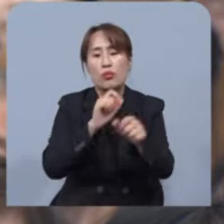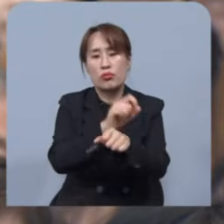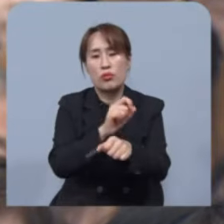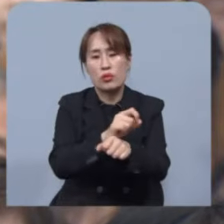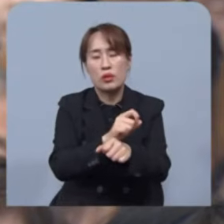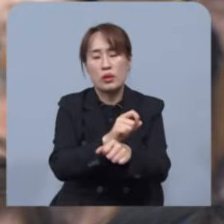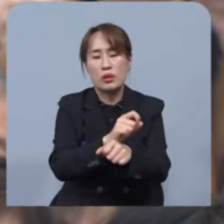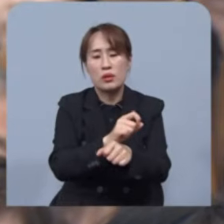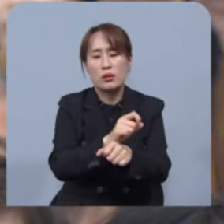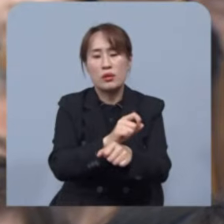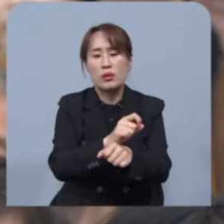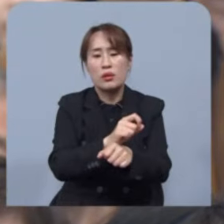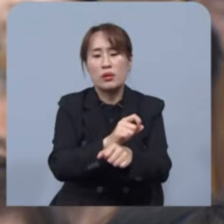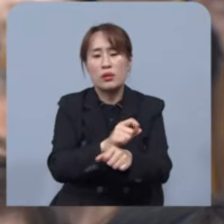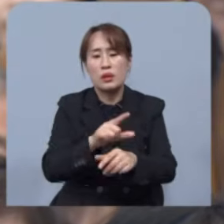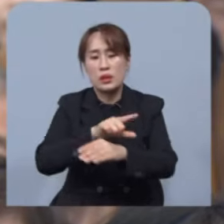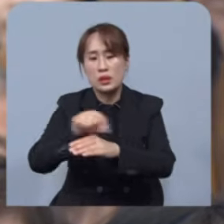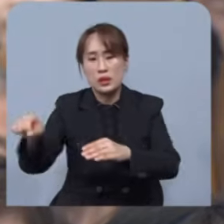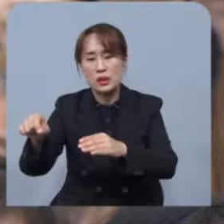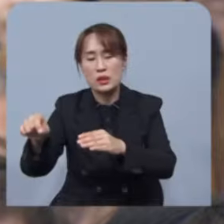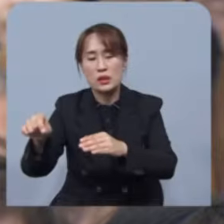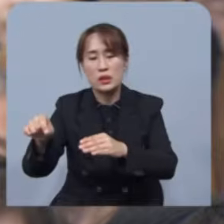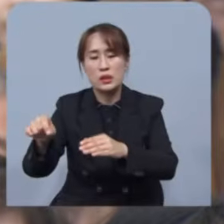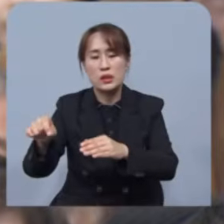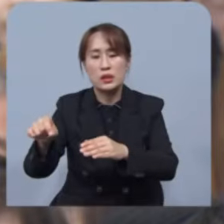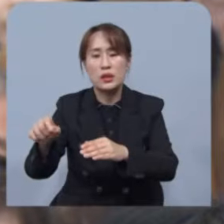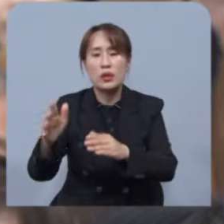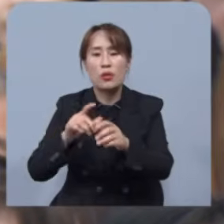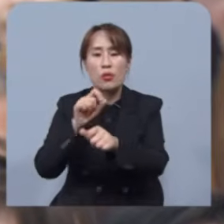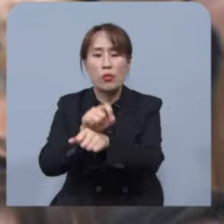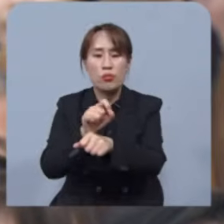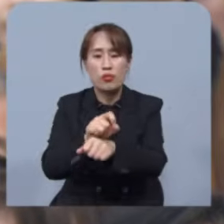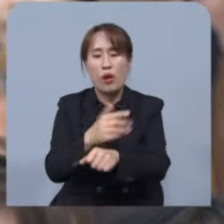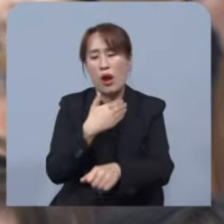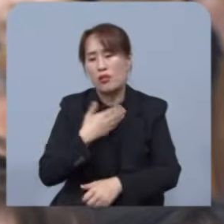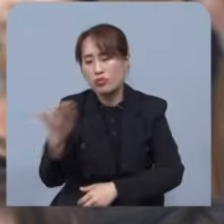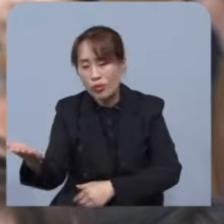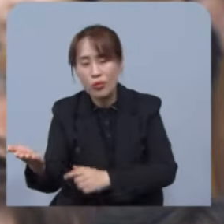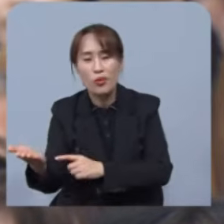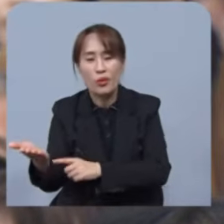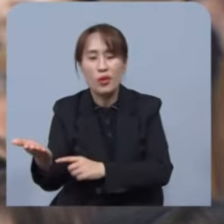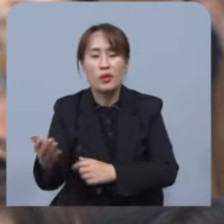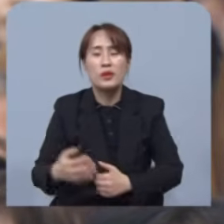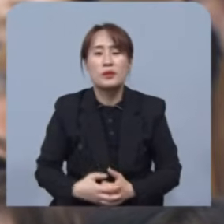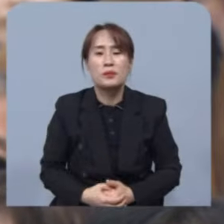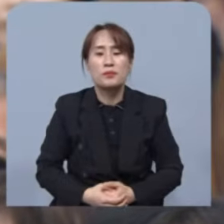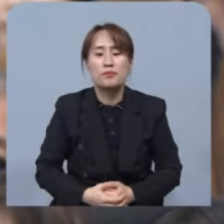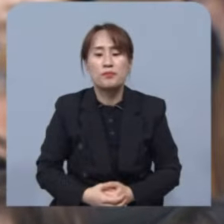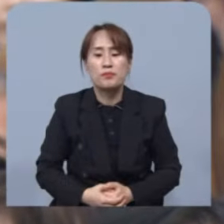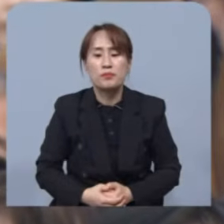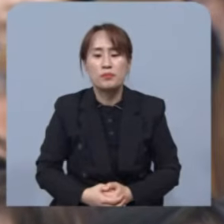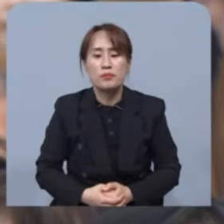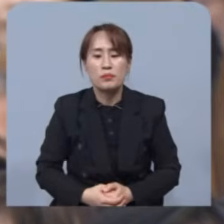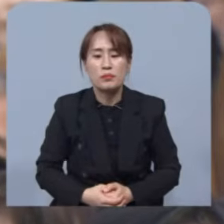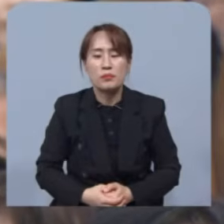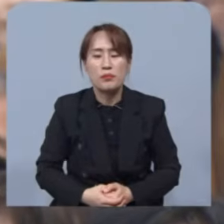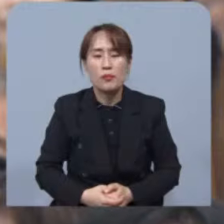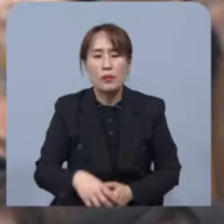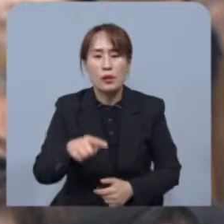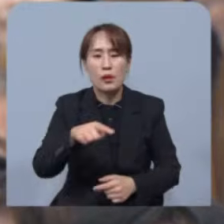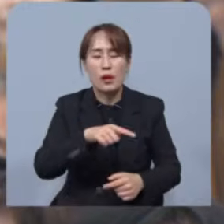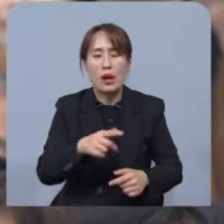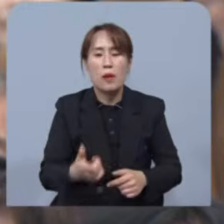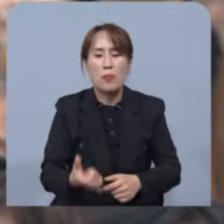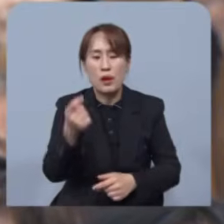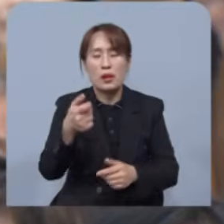번씩 그 지자체에서 좀 이렇게 대응을 해주시면 속된 말로 진디주의를 하시면서